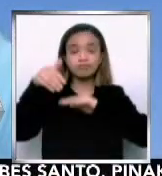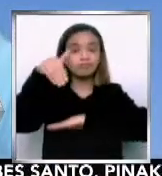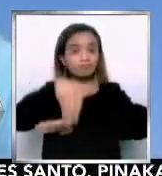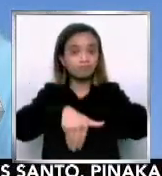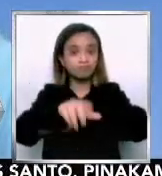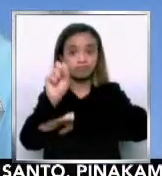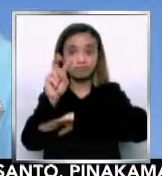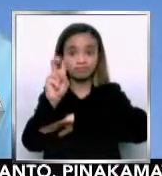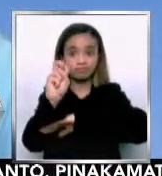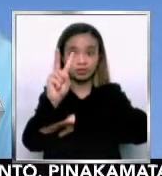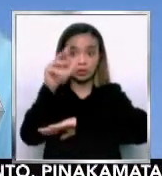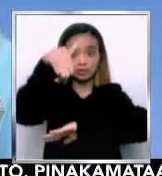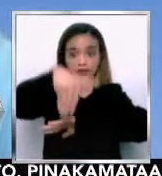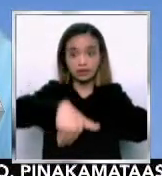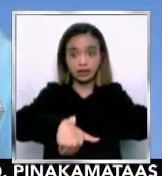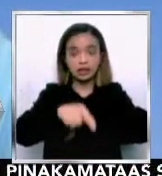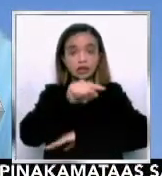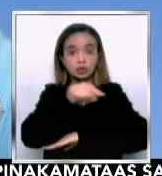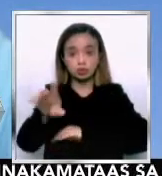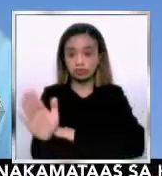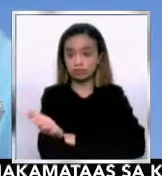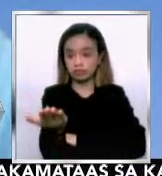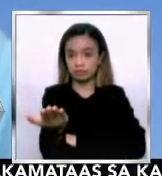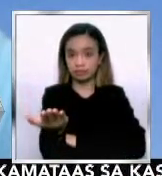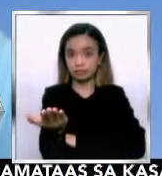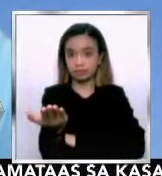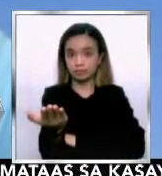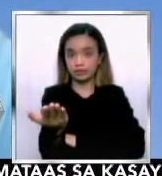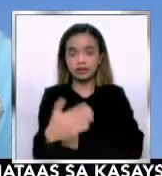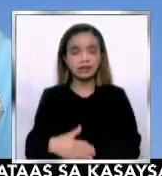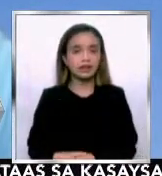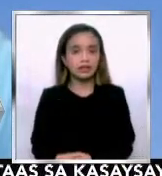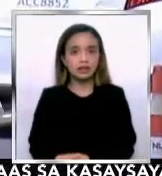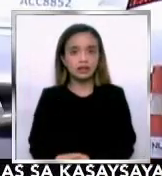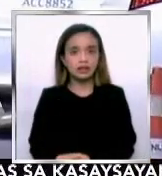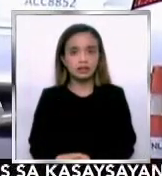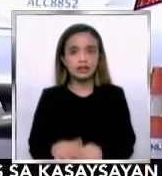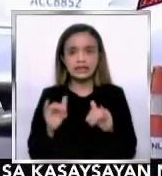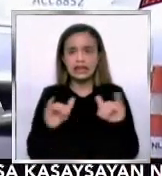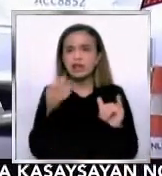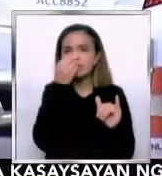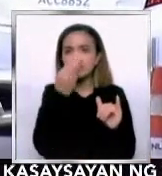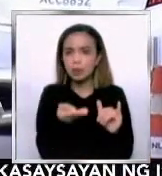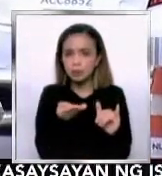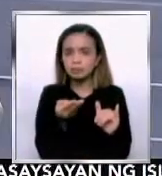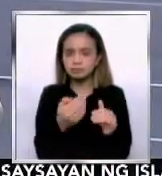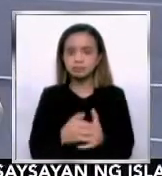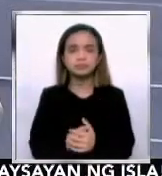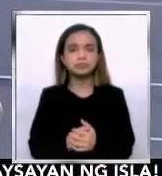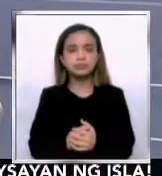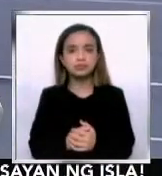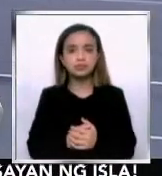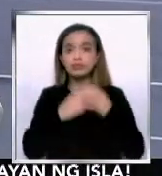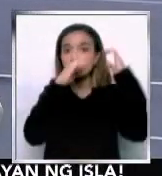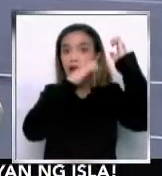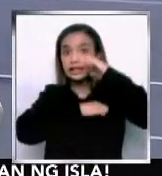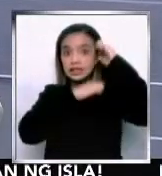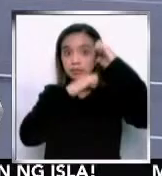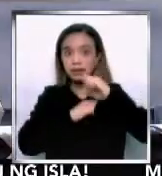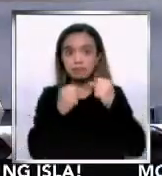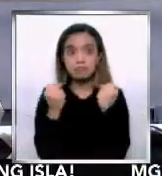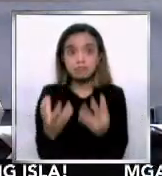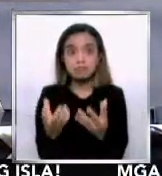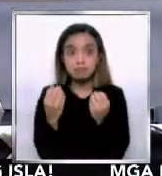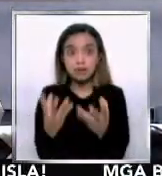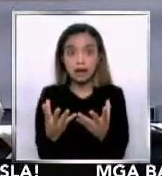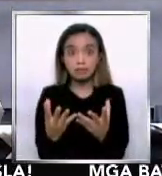hanggang sa madaling araw, mababa po yung ating volume ulit. Ang inaasahang bulto ng uwian simula hapon